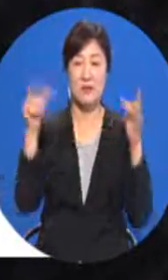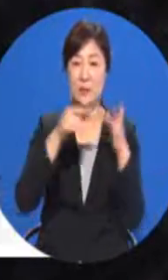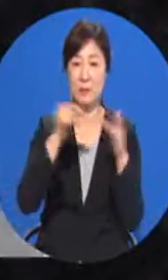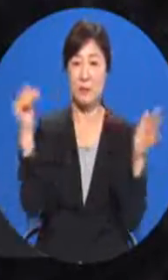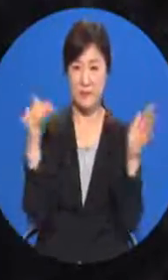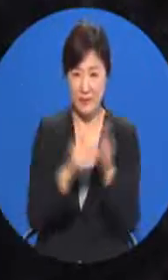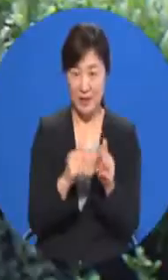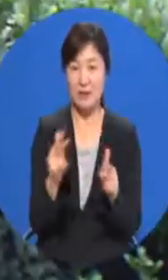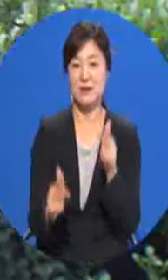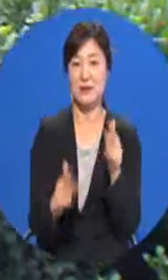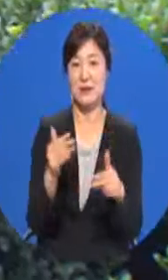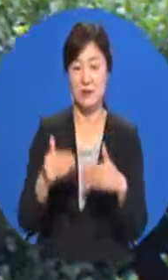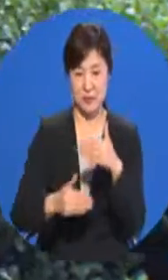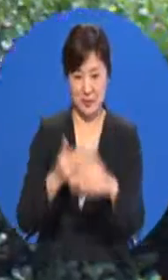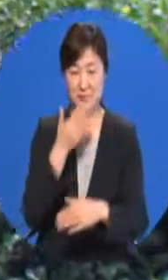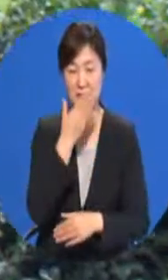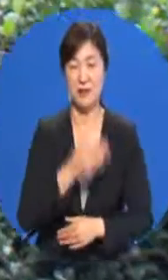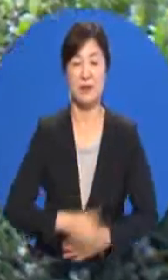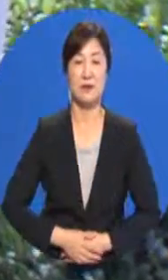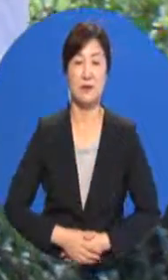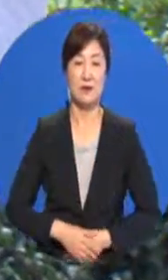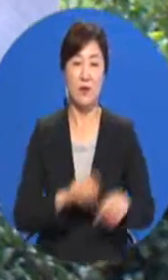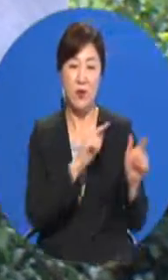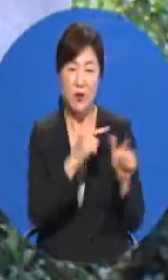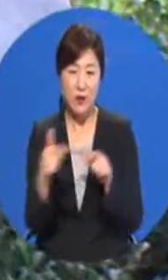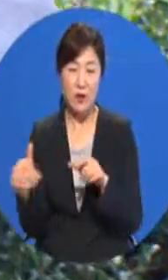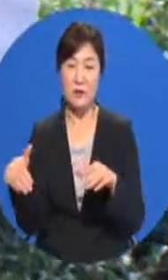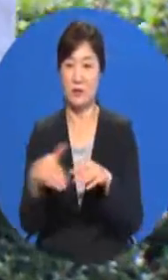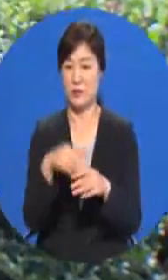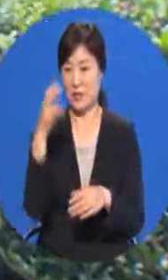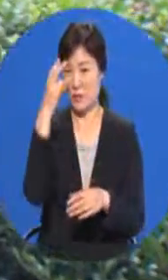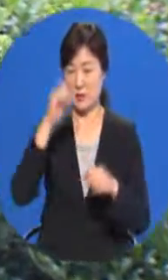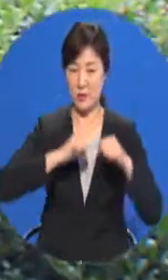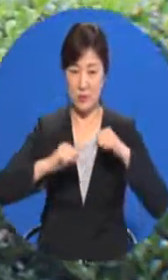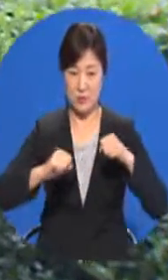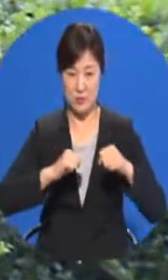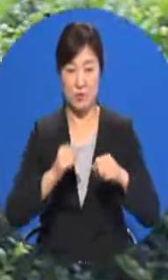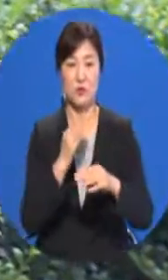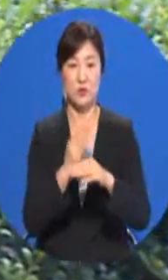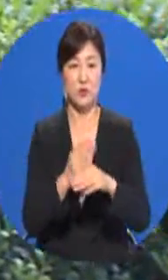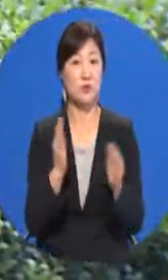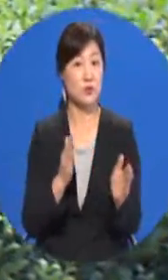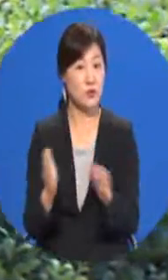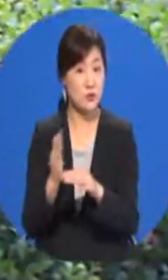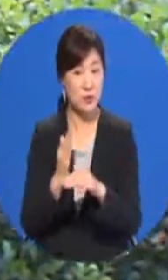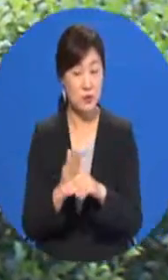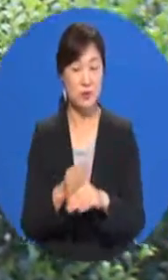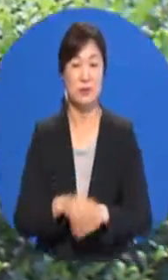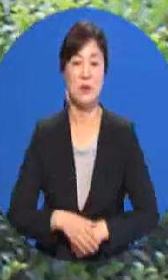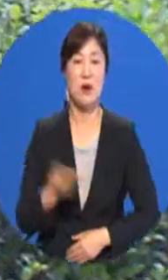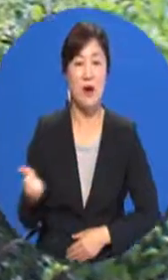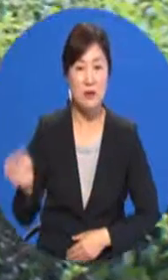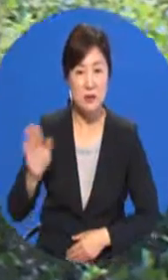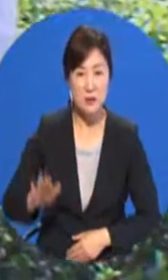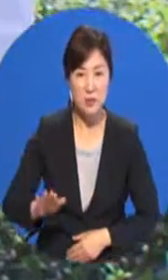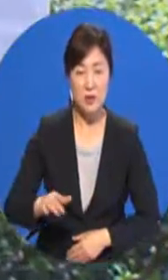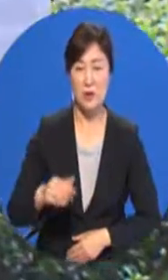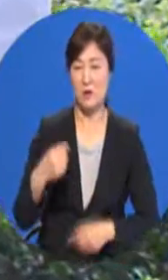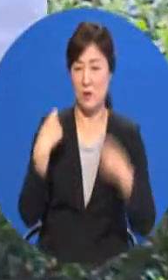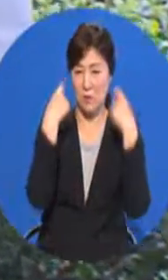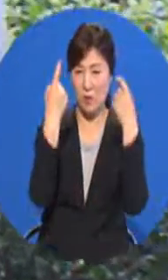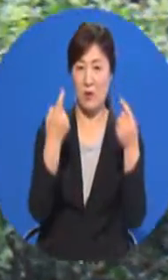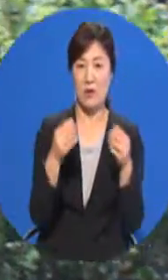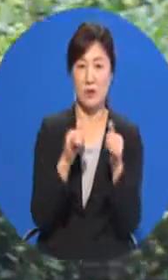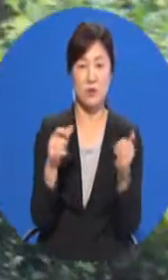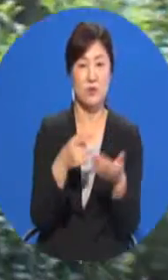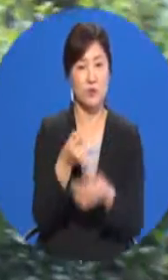받게 됐습니다. 이렇듯 다양한 문화예술 프로그램이 광양읍에서 진행되거나 준비 중에 있는데요. 하지만 여전히 관광객 수가